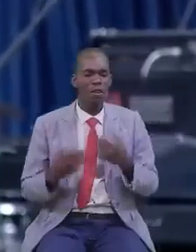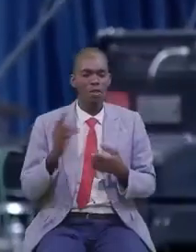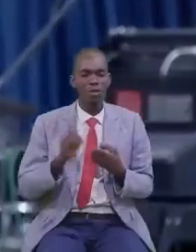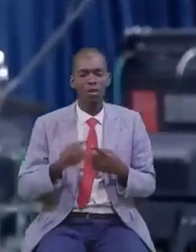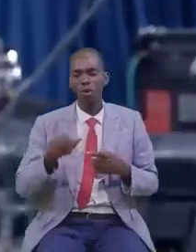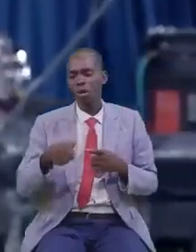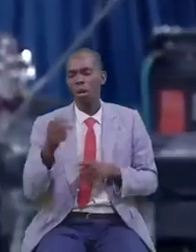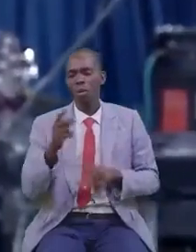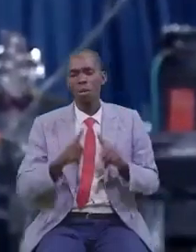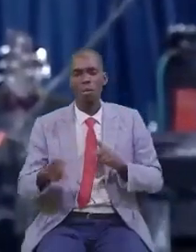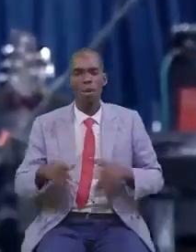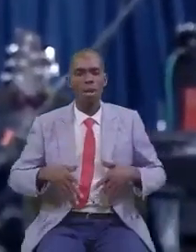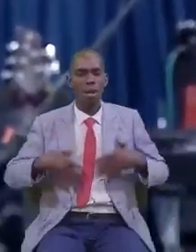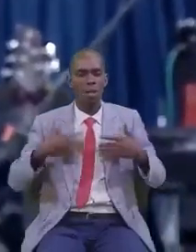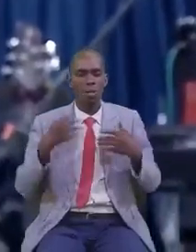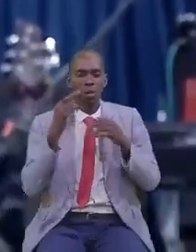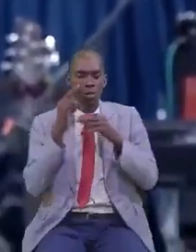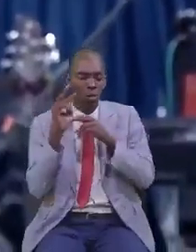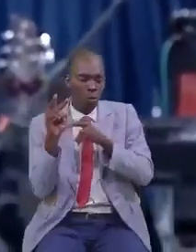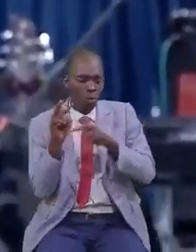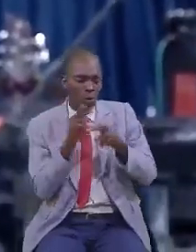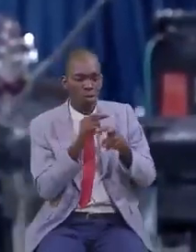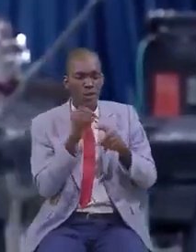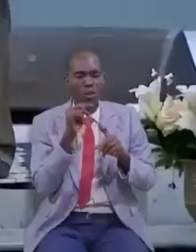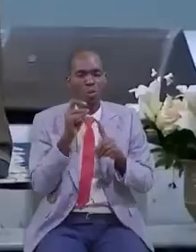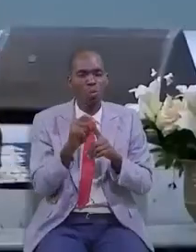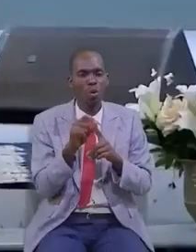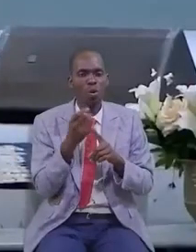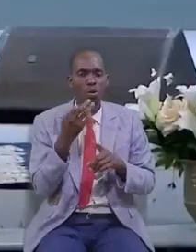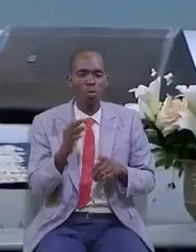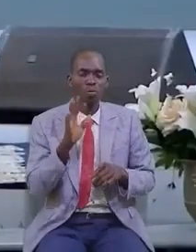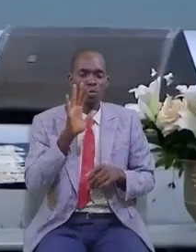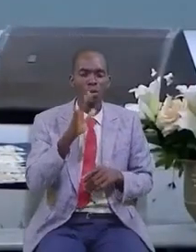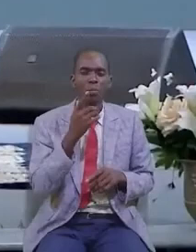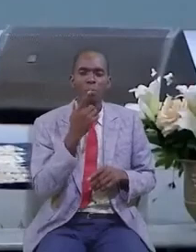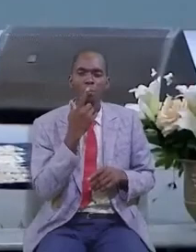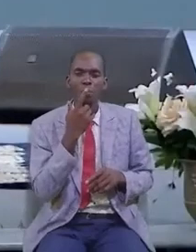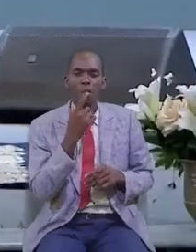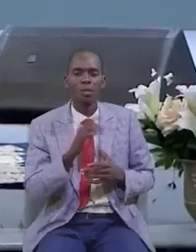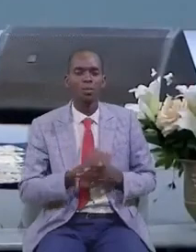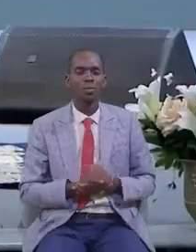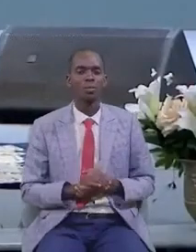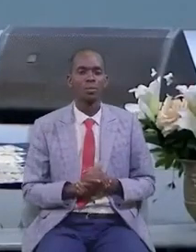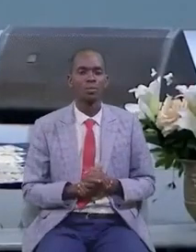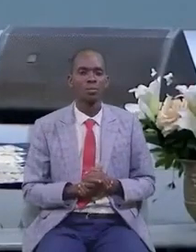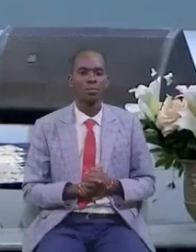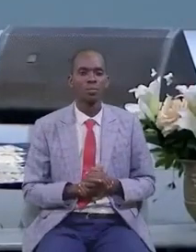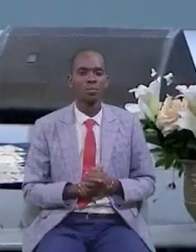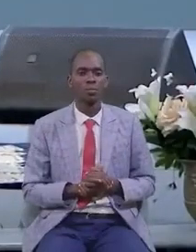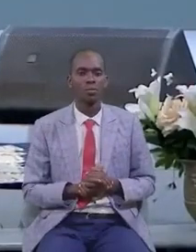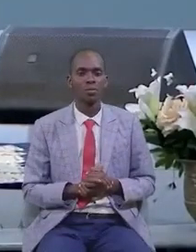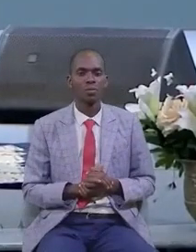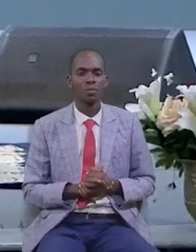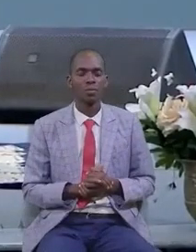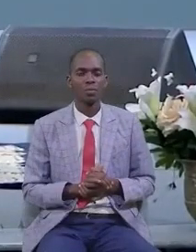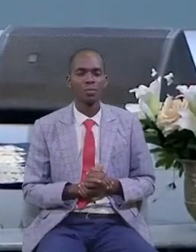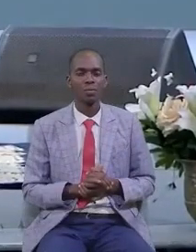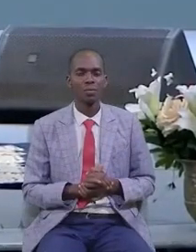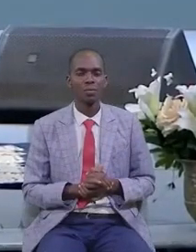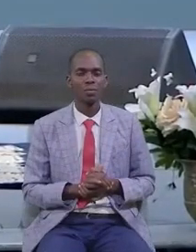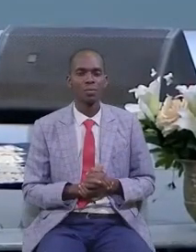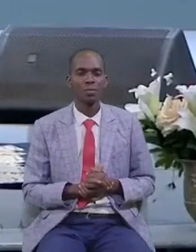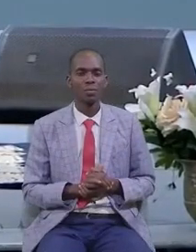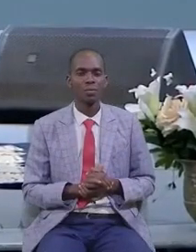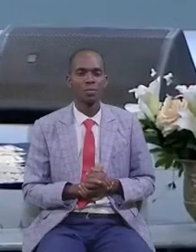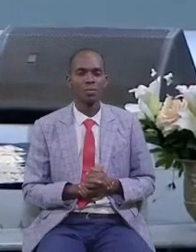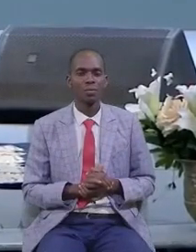people. Watch the words of your mouth. మనసు ఏదో చెప్పాలనుకుంటుంది, తెలియని రీతిలో మాటల్ని ఇసురుగా కసురుగా వారి మీదకి వీరి